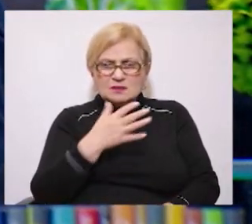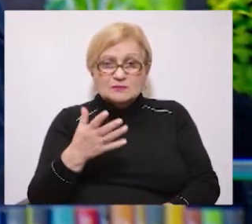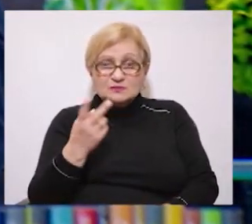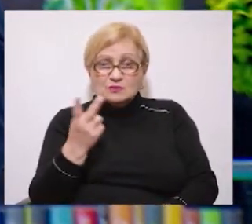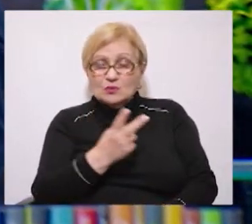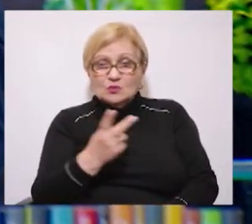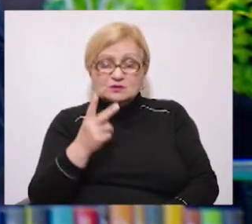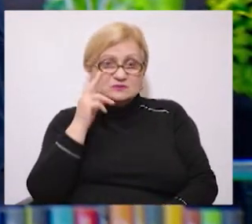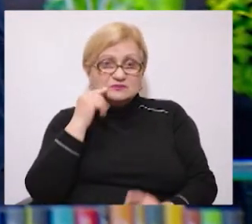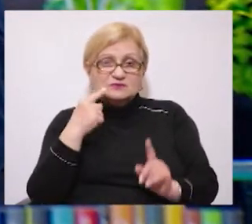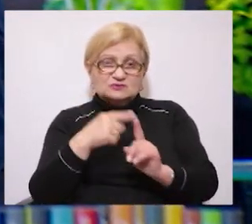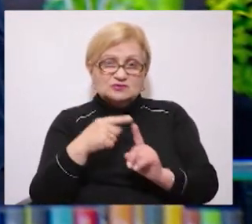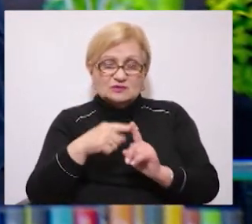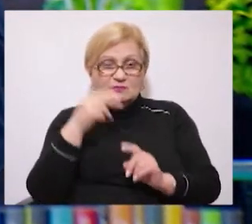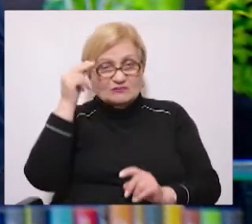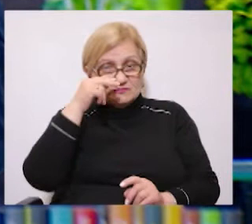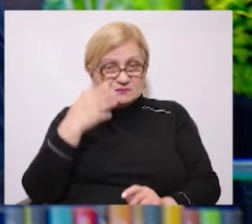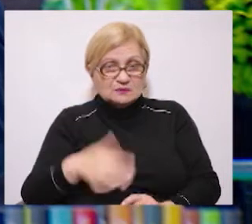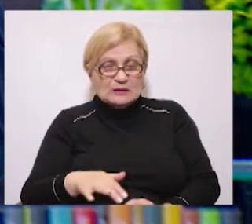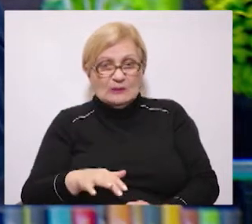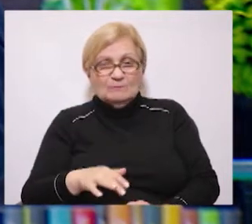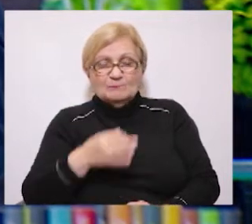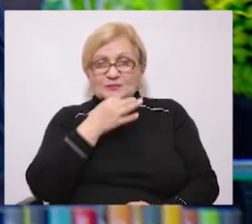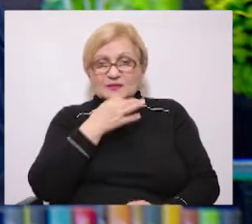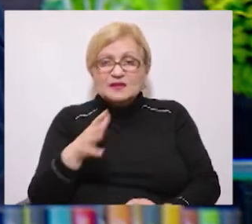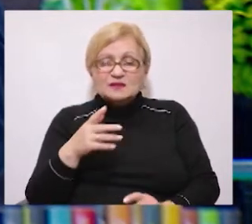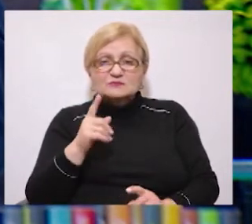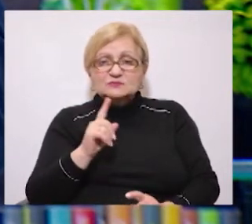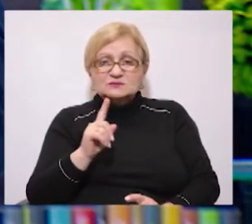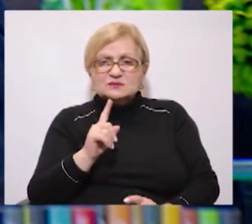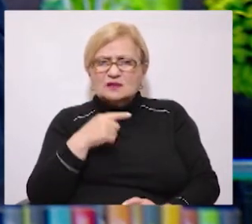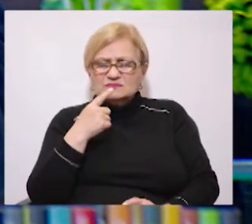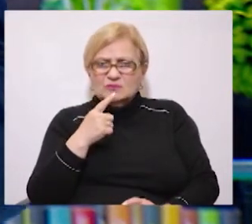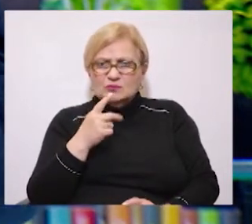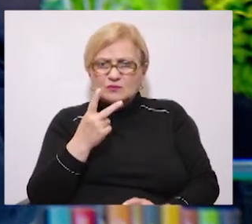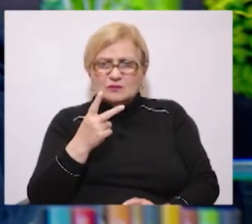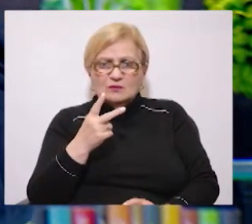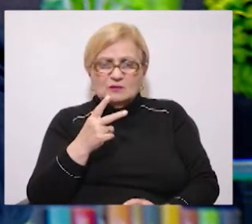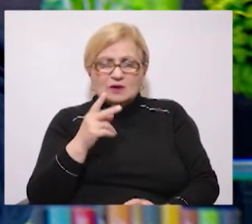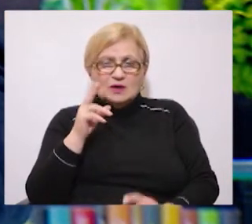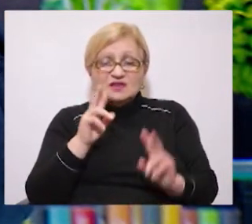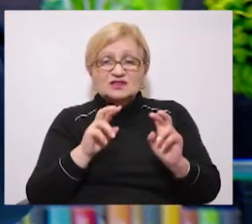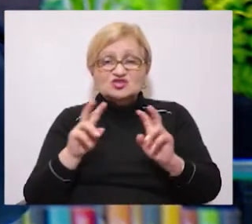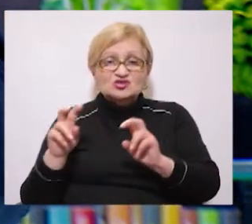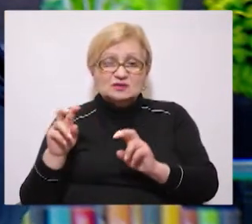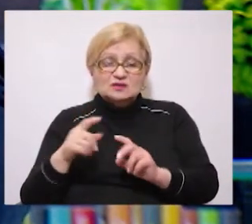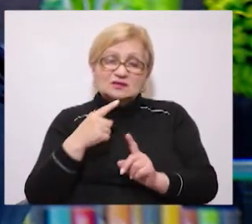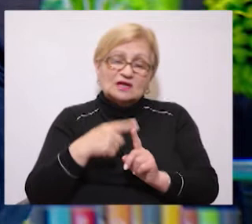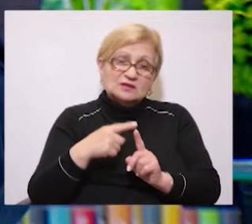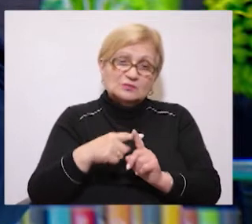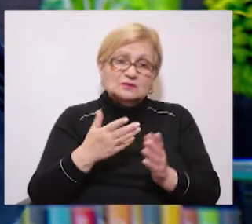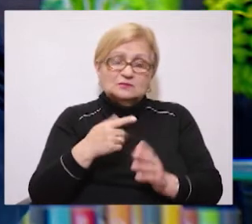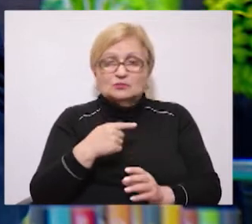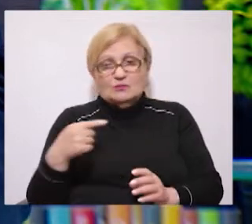განვიხილეთ, ვისწავლეთ. რას გულისხმობ ნებისმიერი ორი რიცხვის ნიშნებს გულისხმობ, ისინი დადებითია